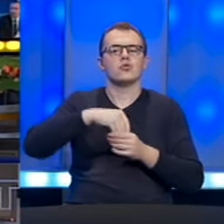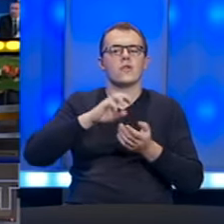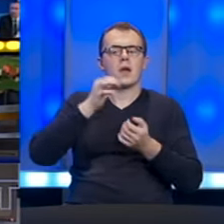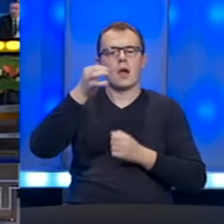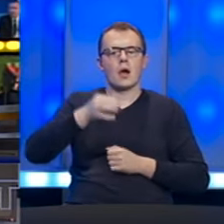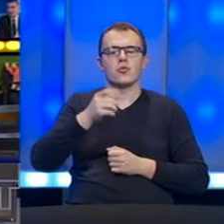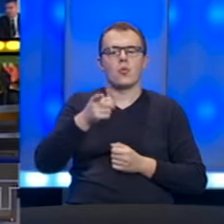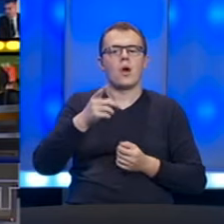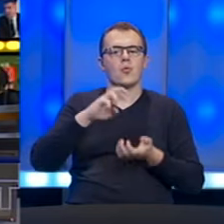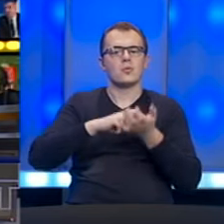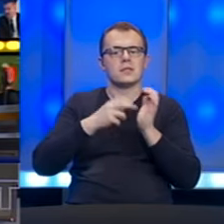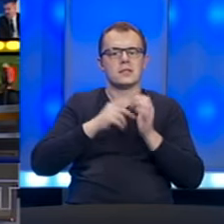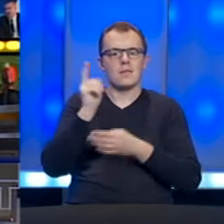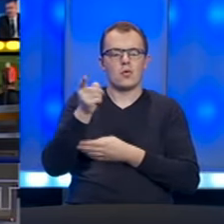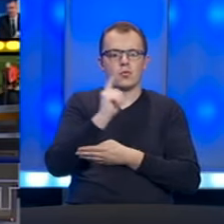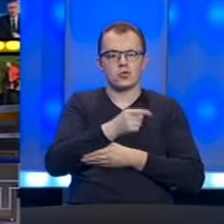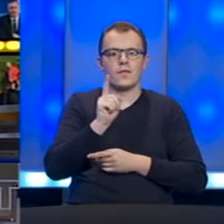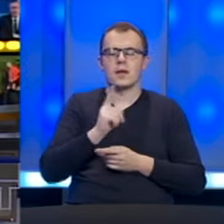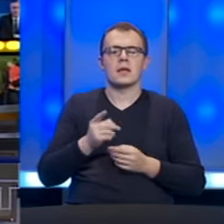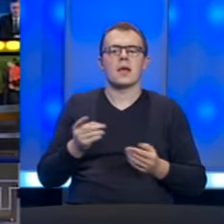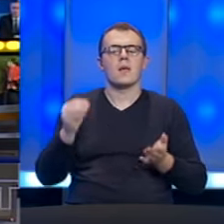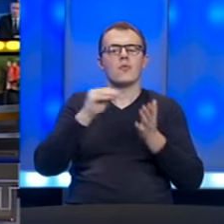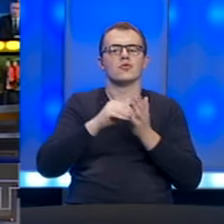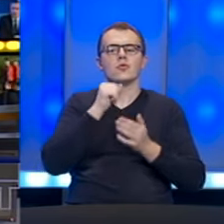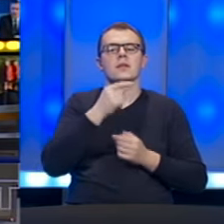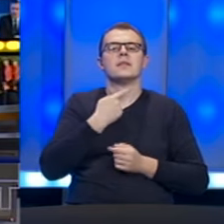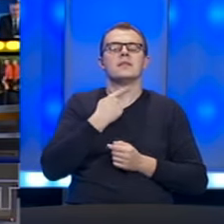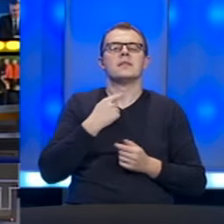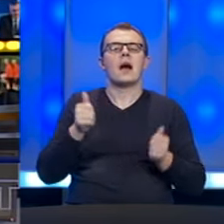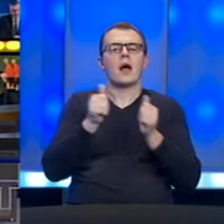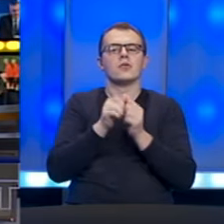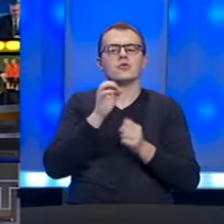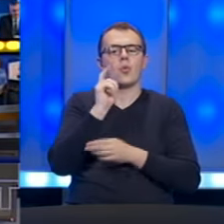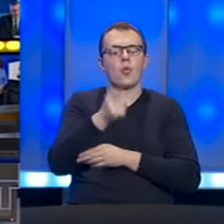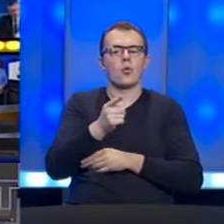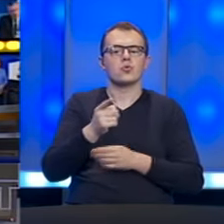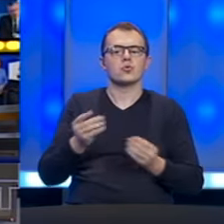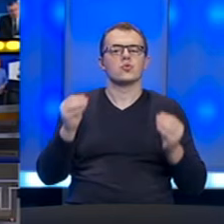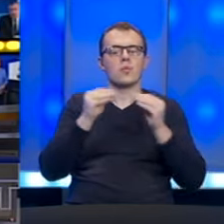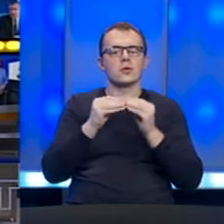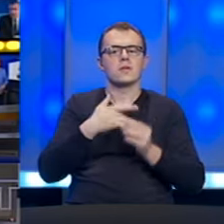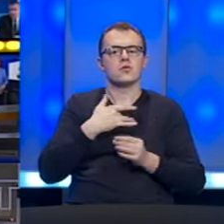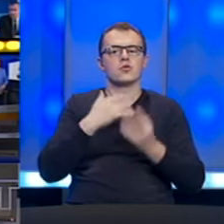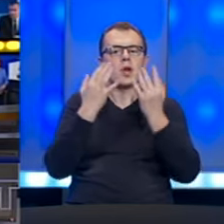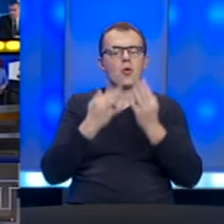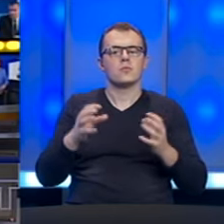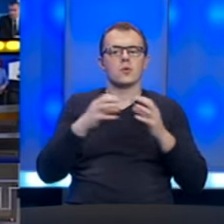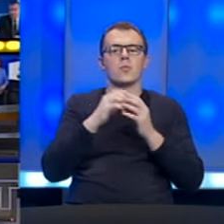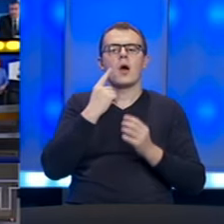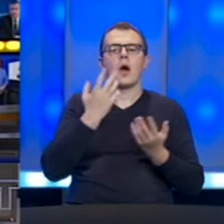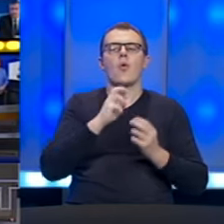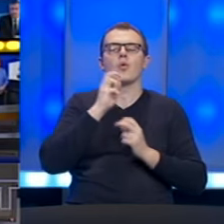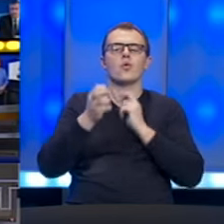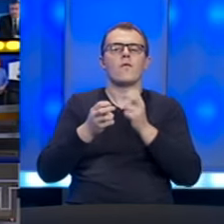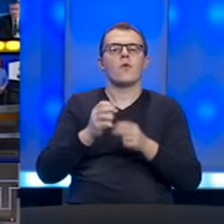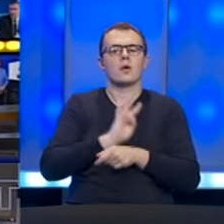sistem odlučivanja. Nije postignuta ni saglasnost o odluci o uspostavljanju socioekonomske grupe kao odgovor na